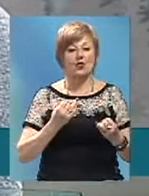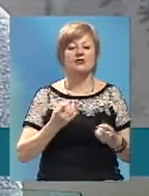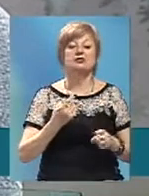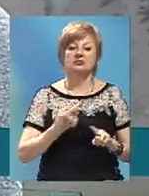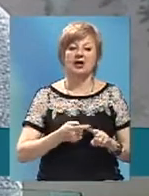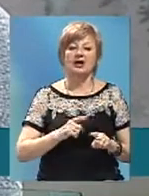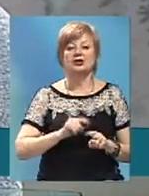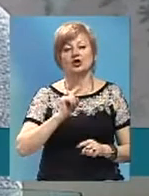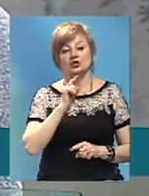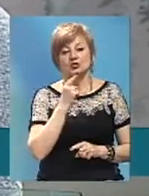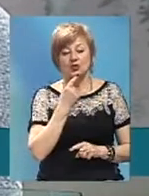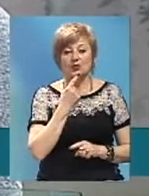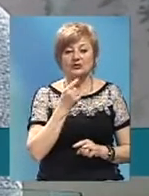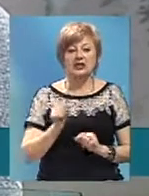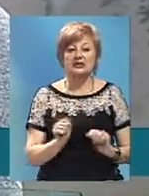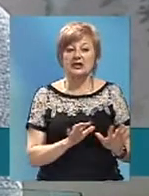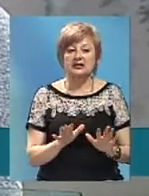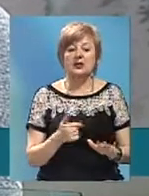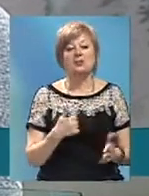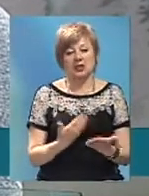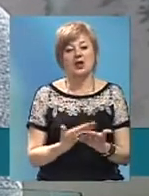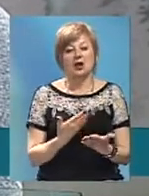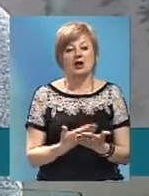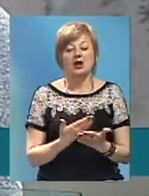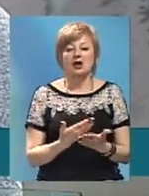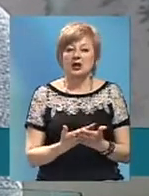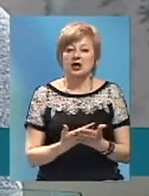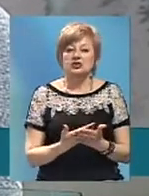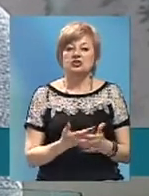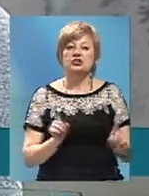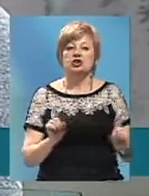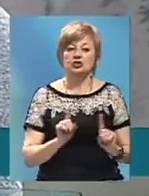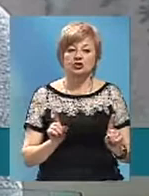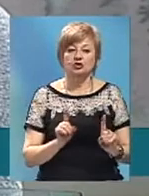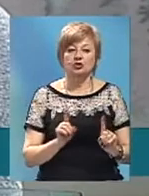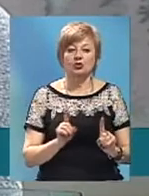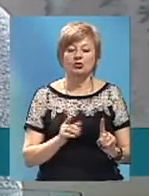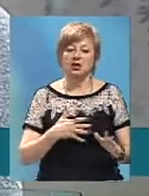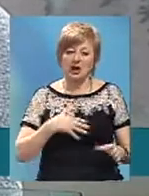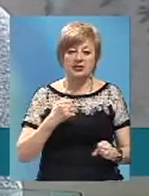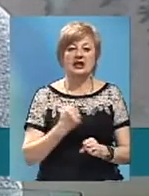розмови, складність цих дій, мені здається, насамперед в тому, що категорично,